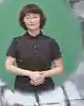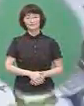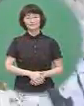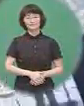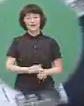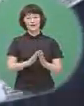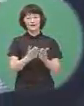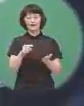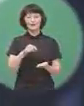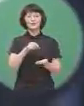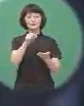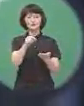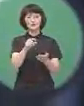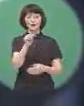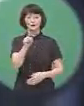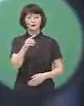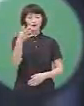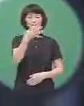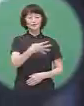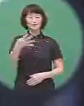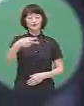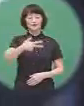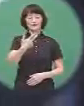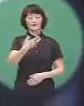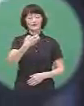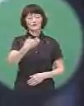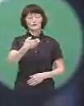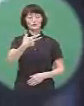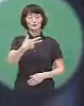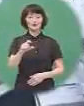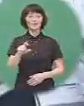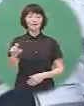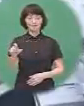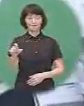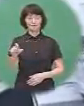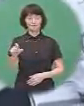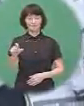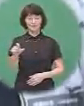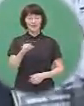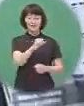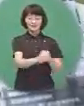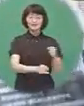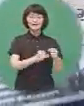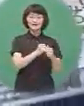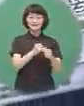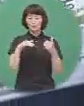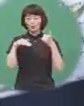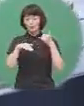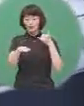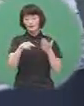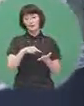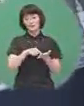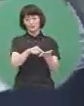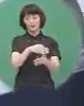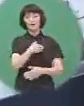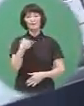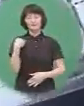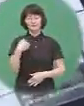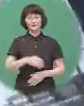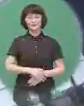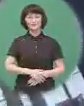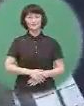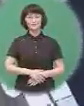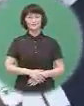カタログギフトは1セット4797円でインターネットかファックスで申し込むことができます。